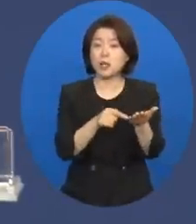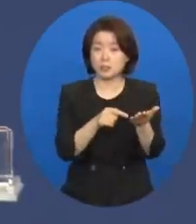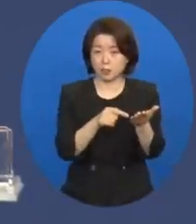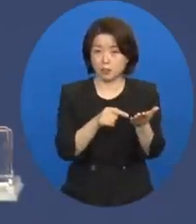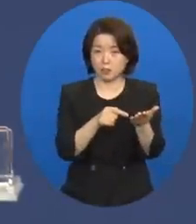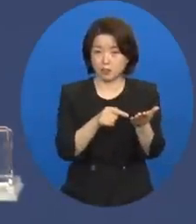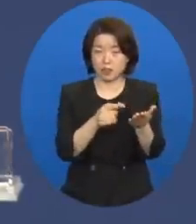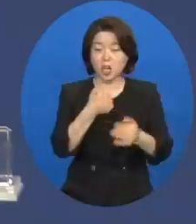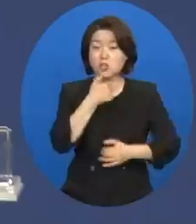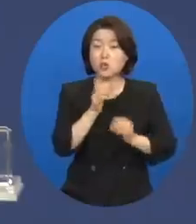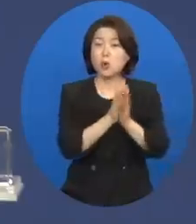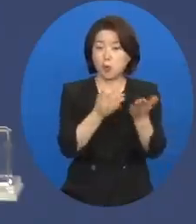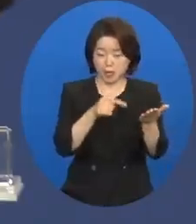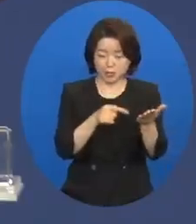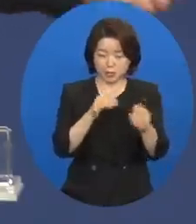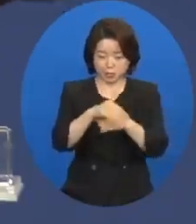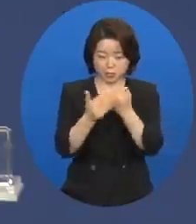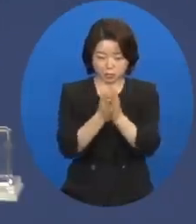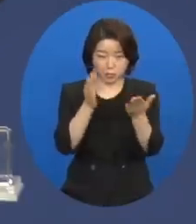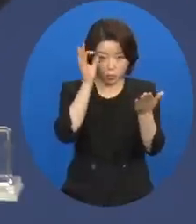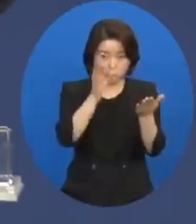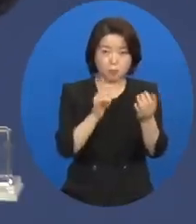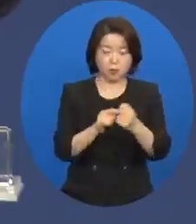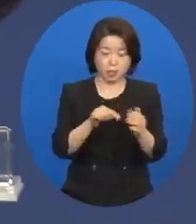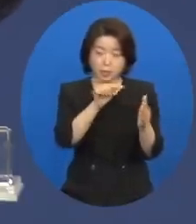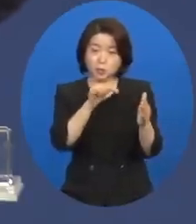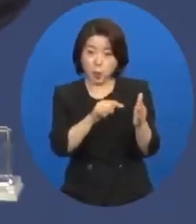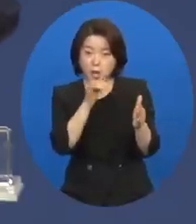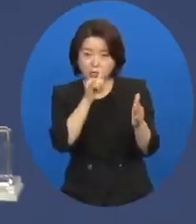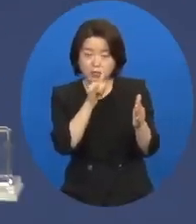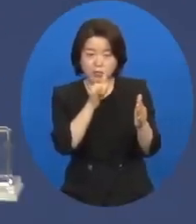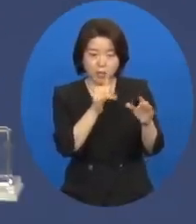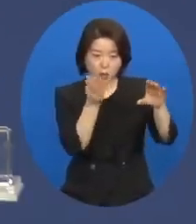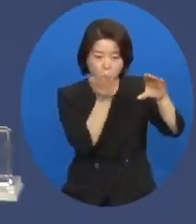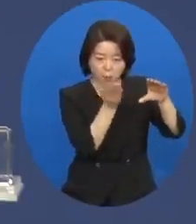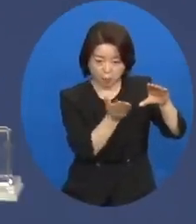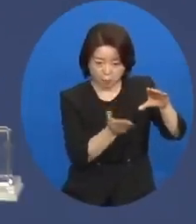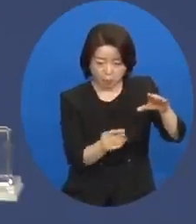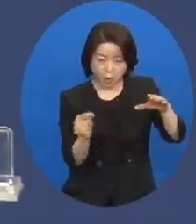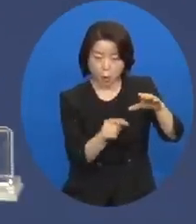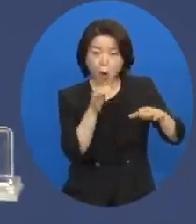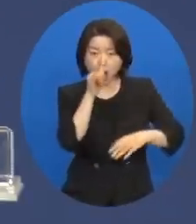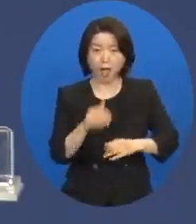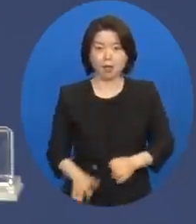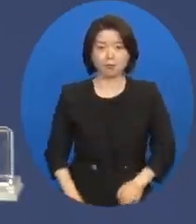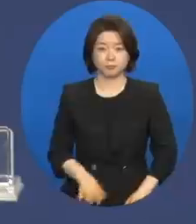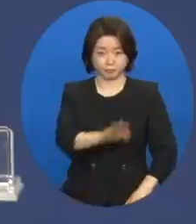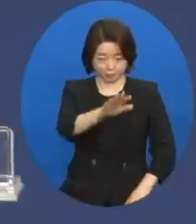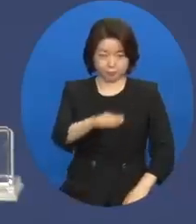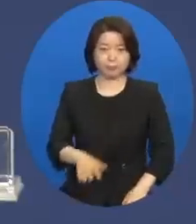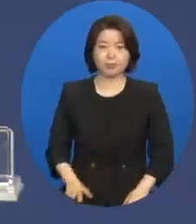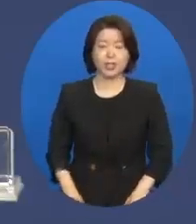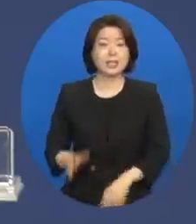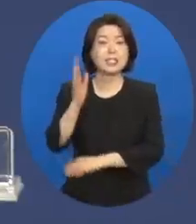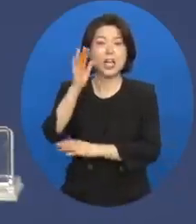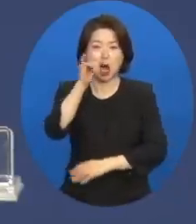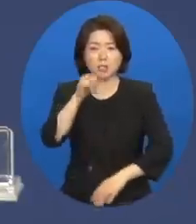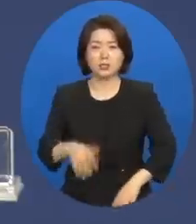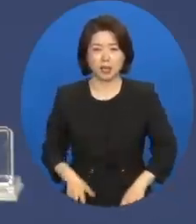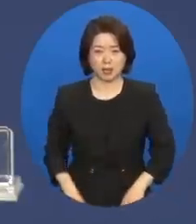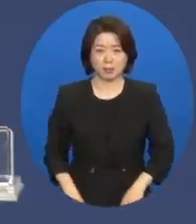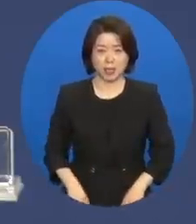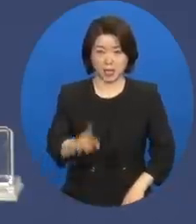그 로마서라고 하는 성경이 성경 속에 있잖아요. 그래서 아야 지금 말씀인데 얘기가 나왔는데 여러분